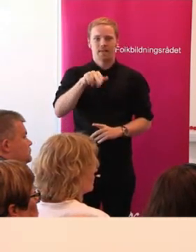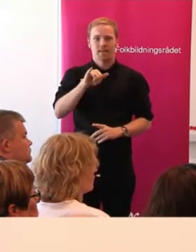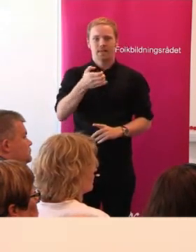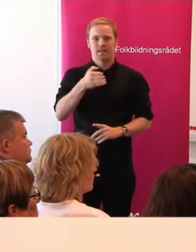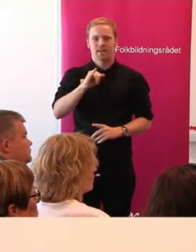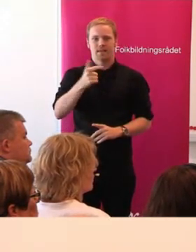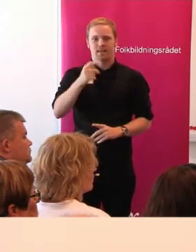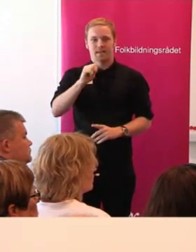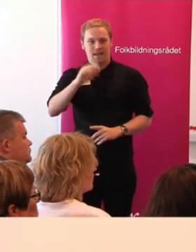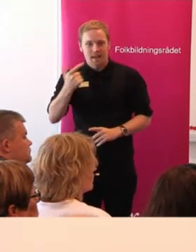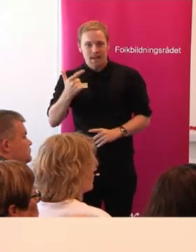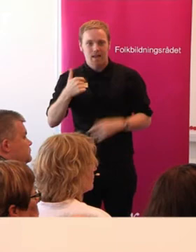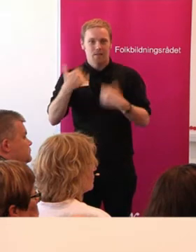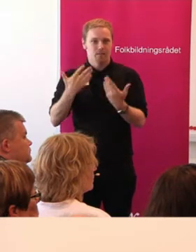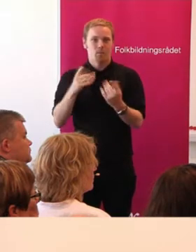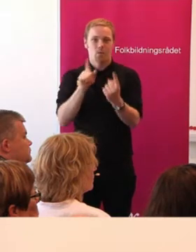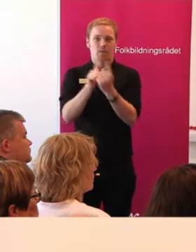svenskar.